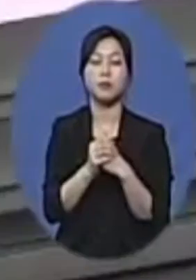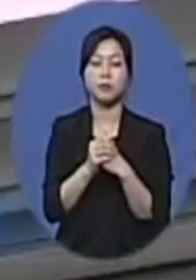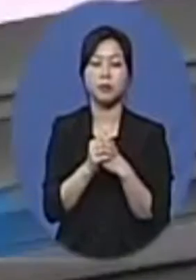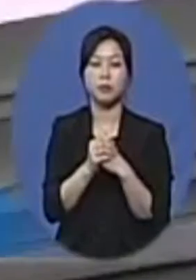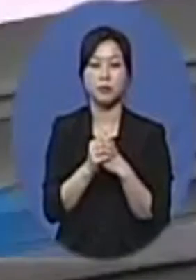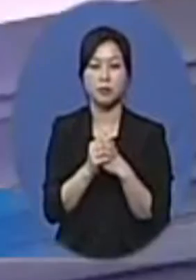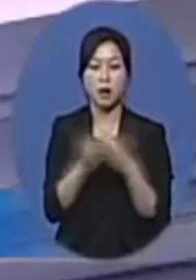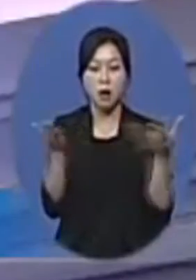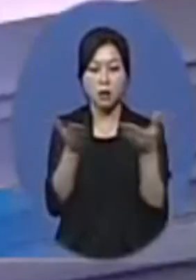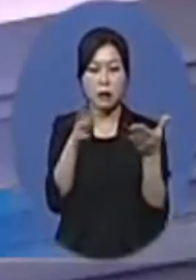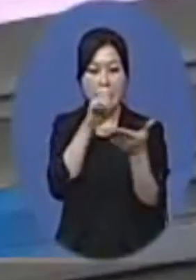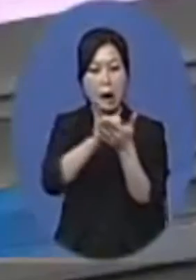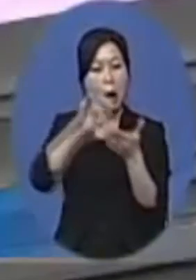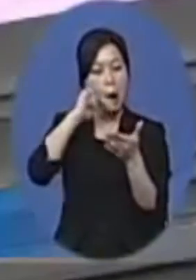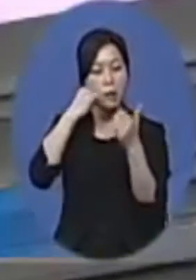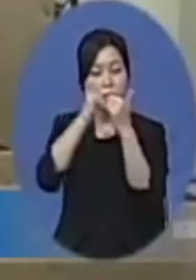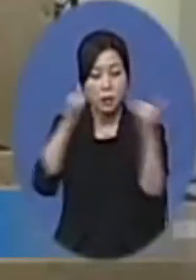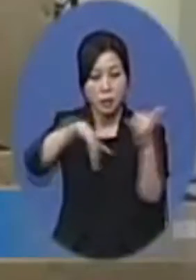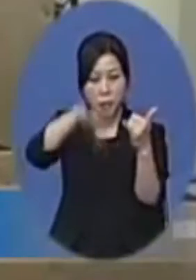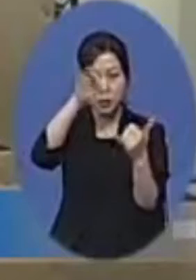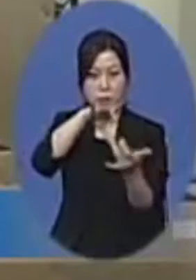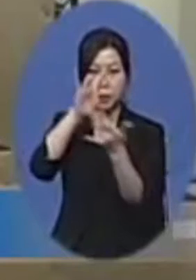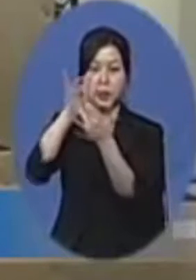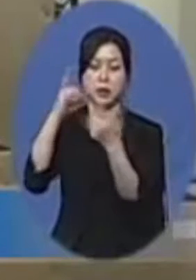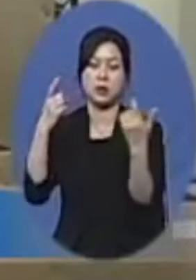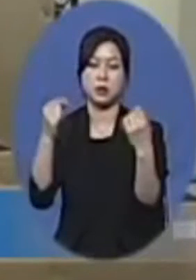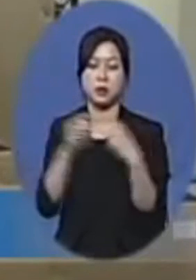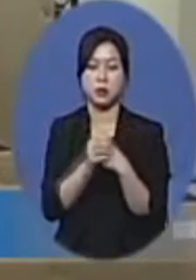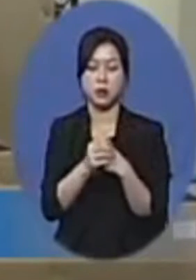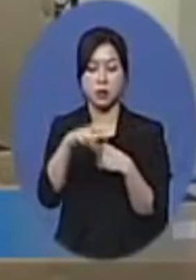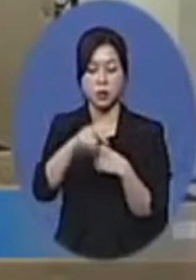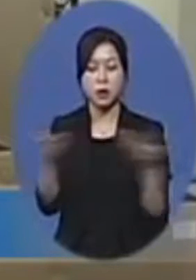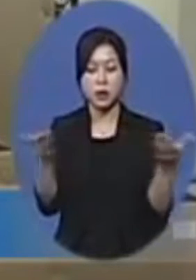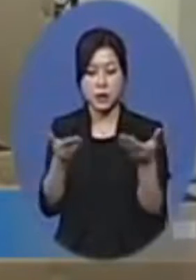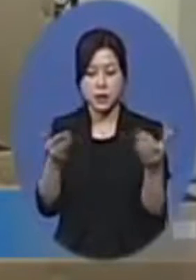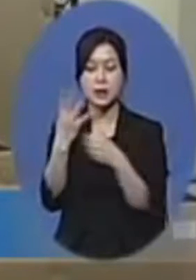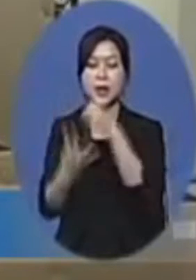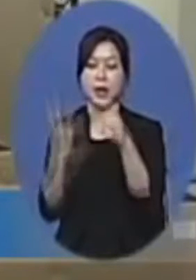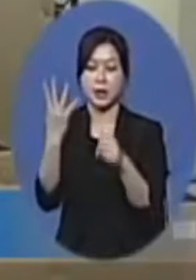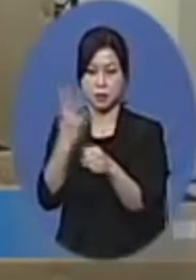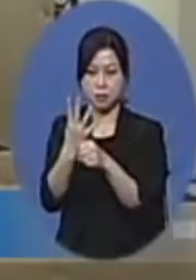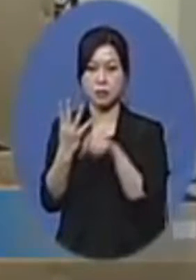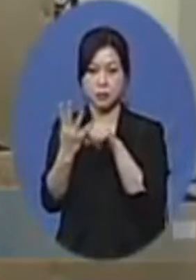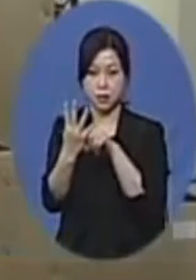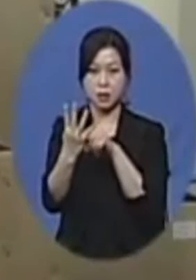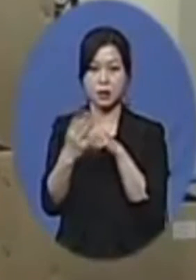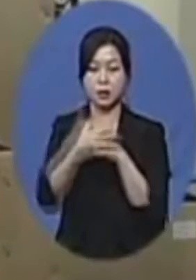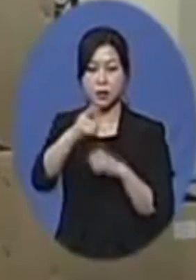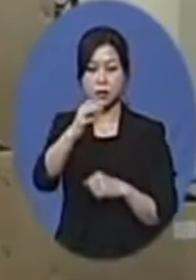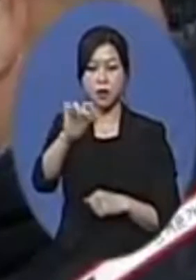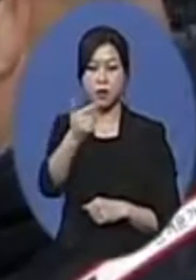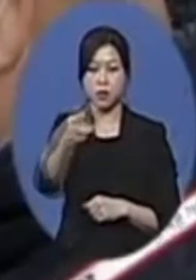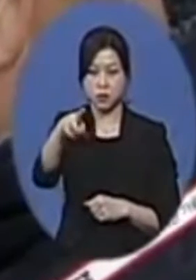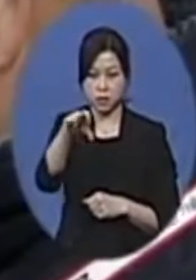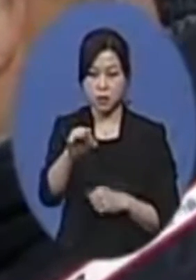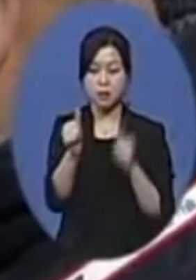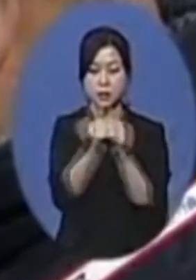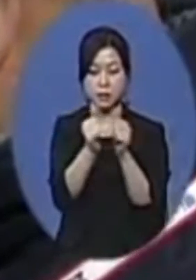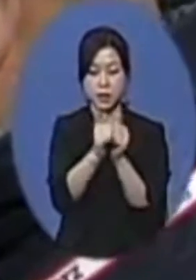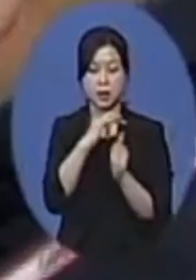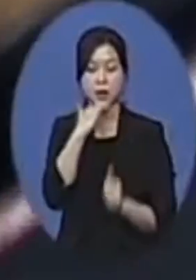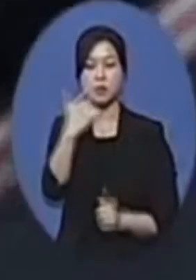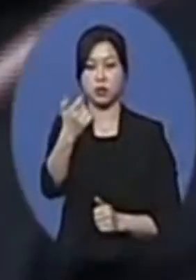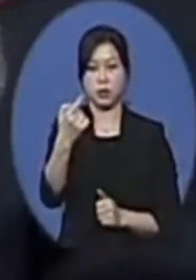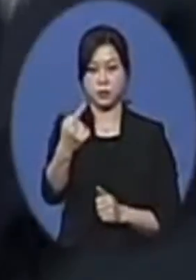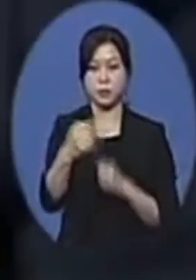노동 취약계층을 우선 고용한다는 것. 이곳에서 근무한 지 4년째 되는 정원영 씨. 올해 61세인